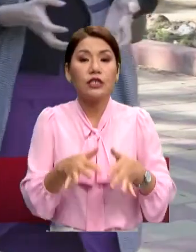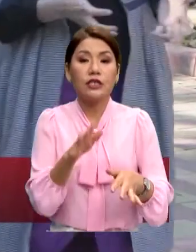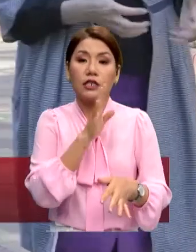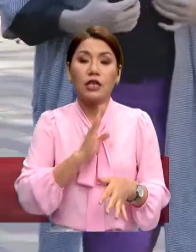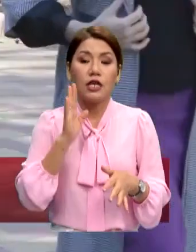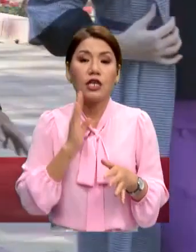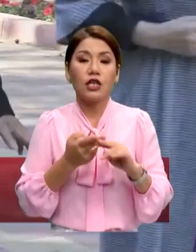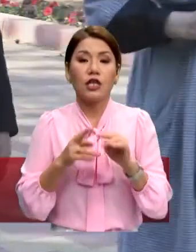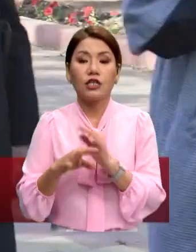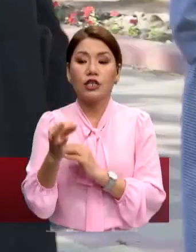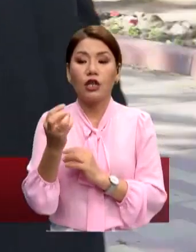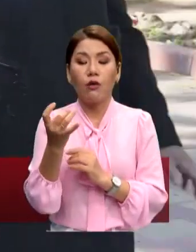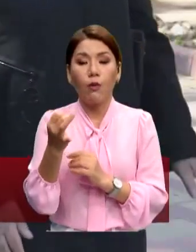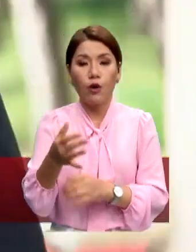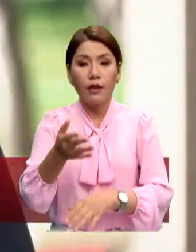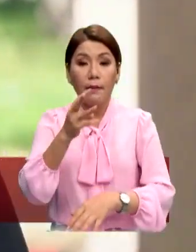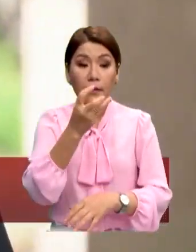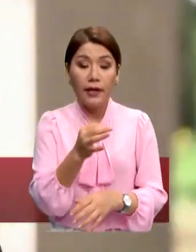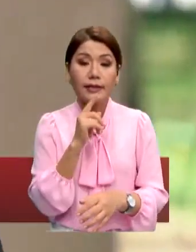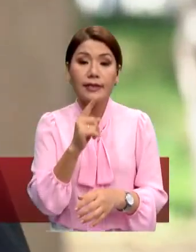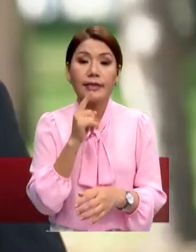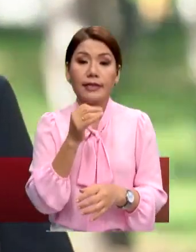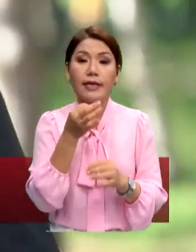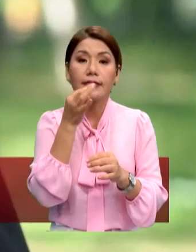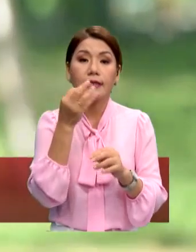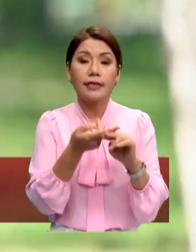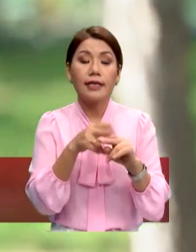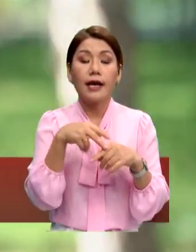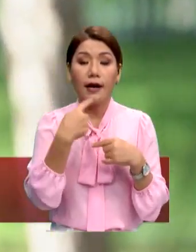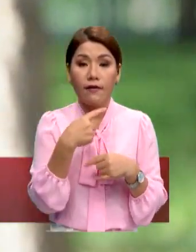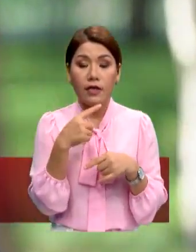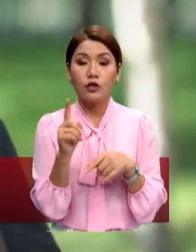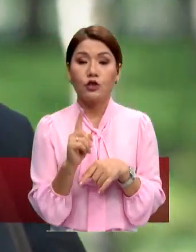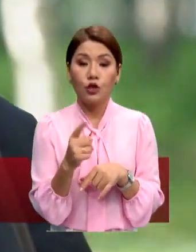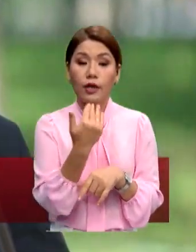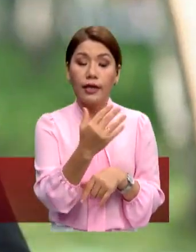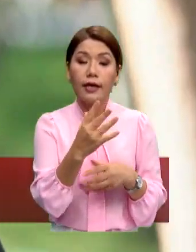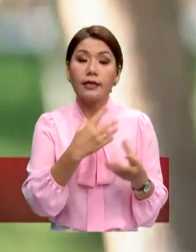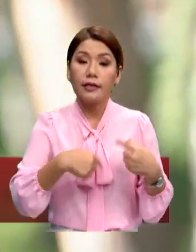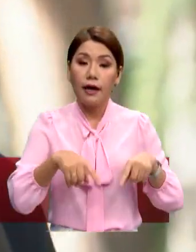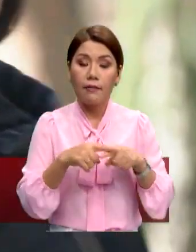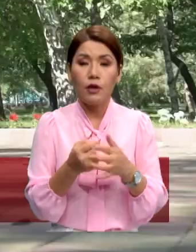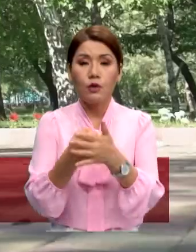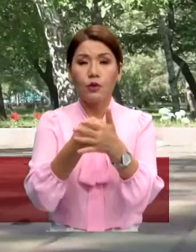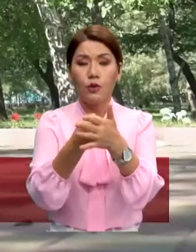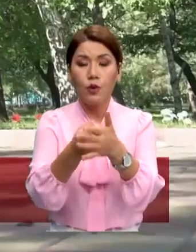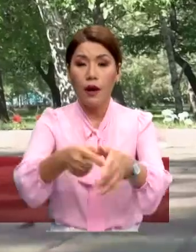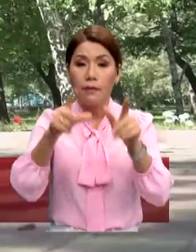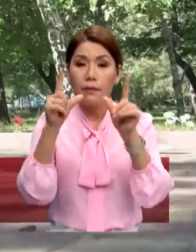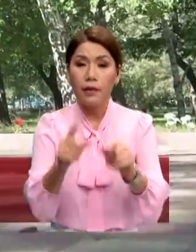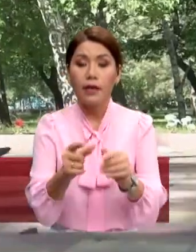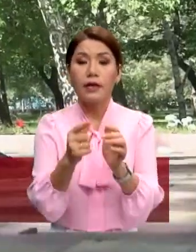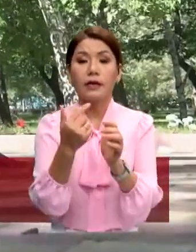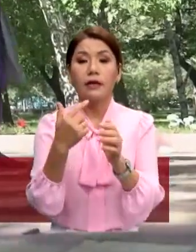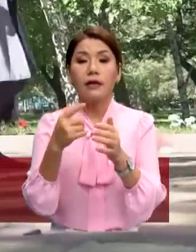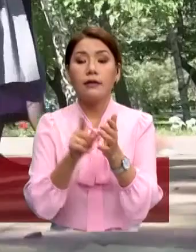Казахстана» Женя Дындыбаева еще в мае в интервью нашему телеканалу говорила, что их сообщество намерено добиваться снижения планки выхода